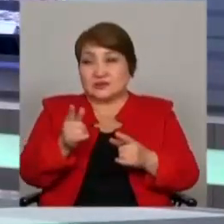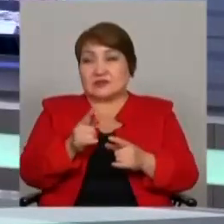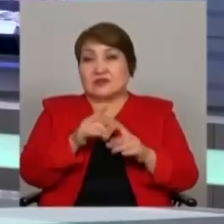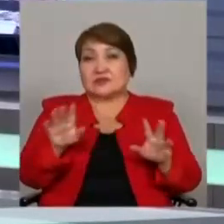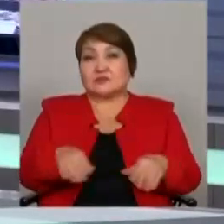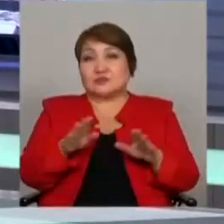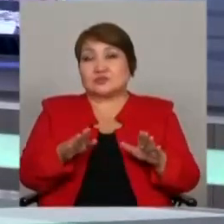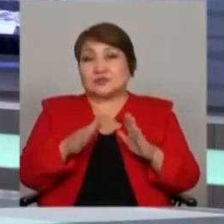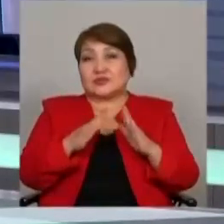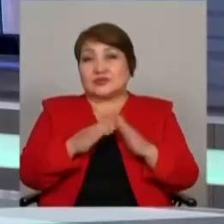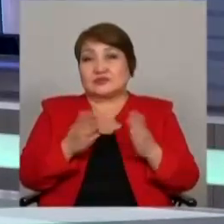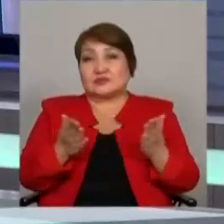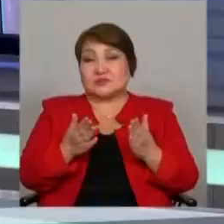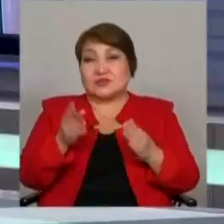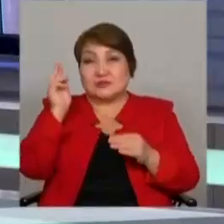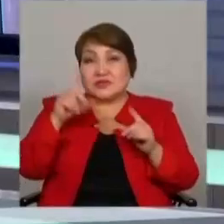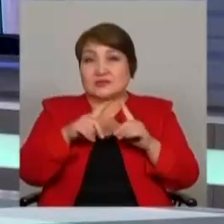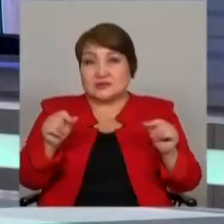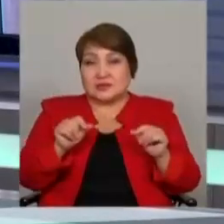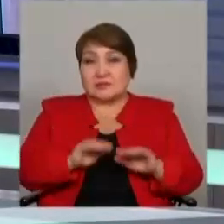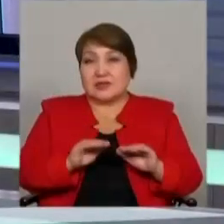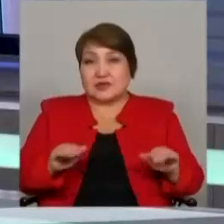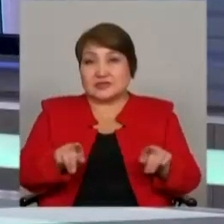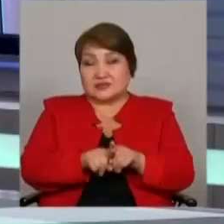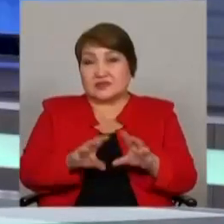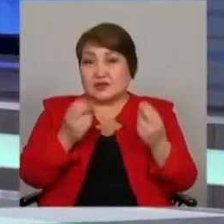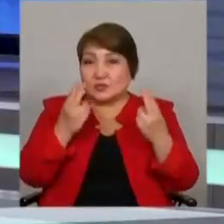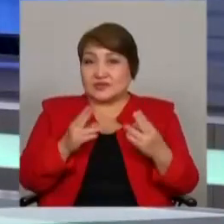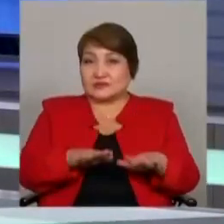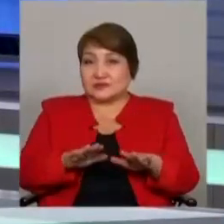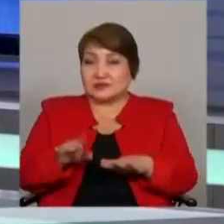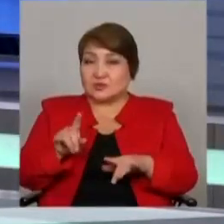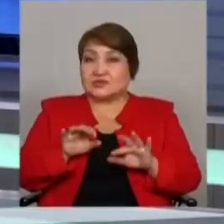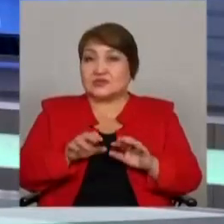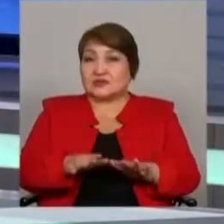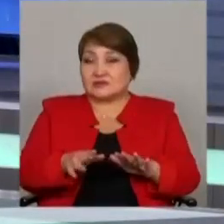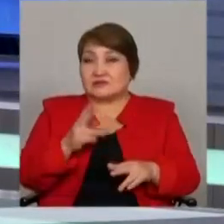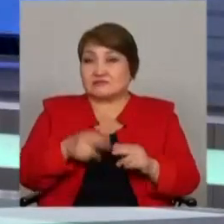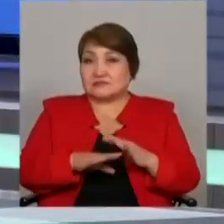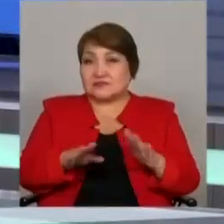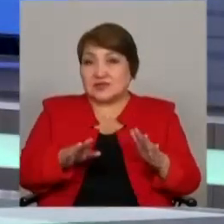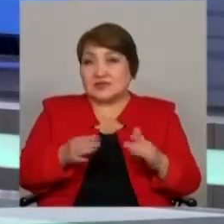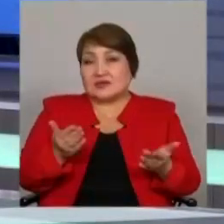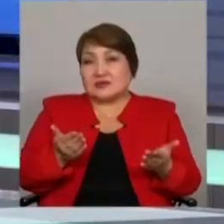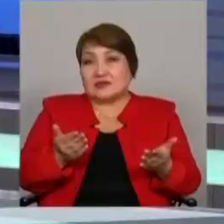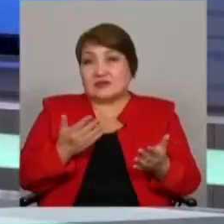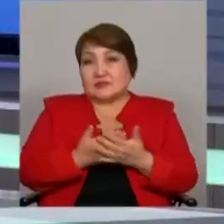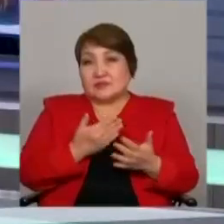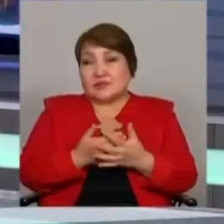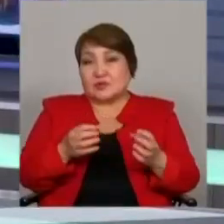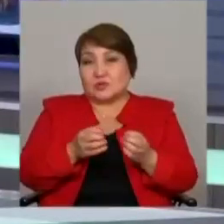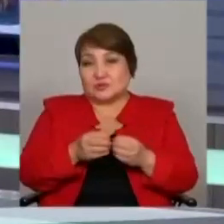dena mektep, balabaqşa sekildi älömettik nısandar. Ondağı şaruanın şatqayaqtığına berisi 5, arısı 10 jıl